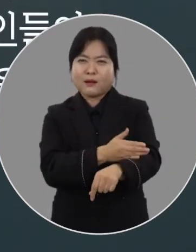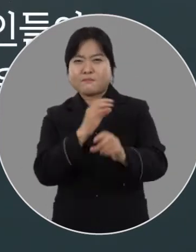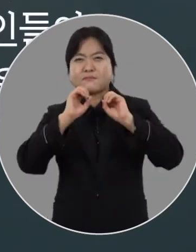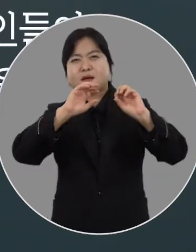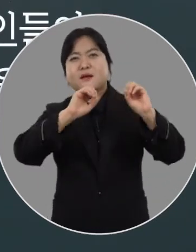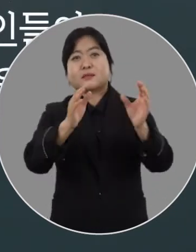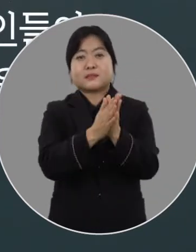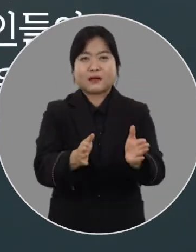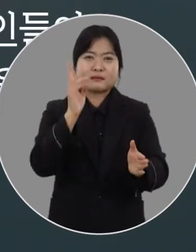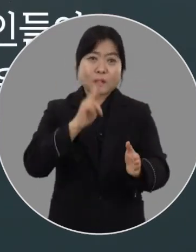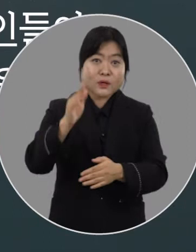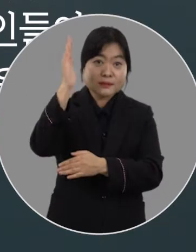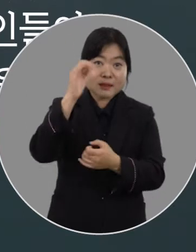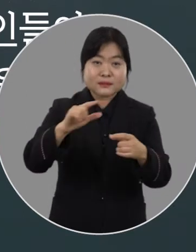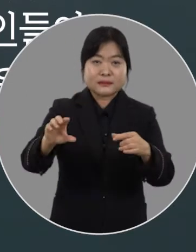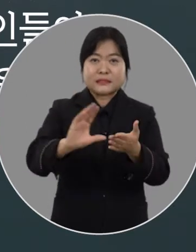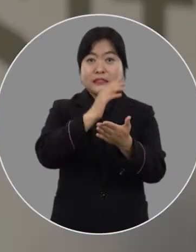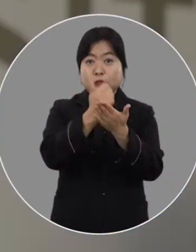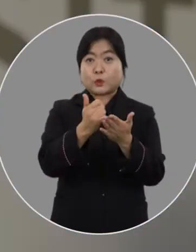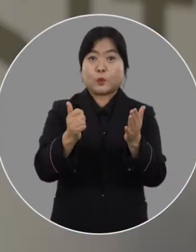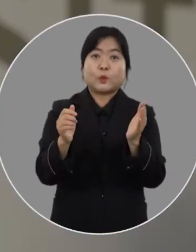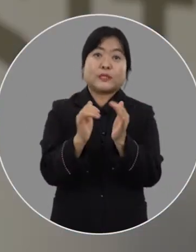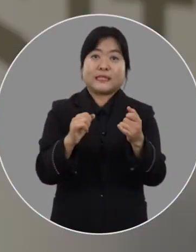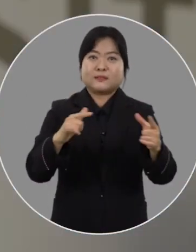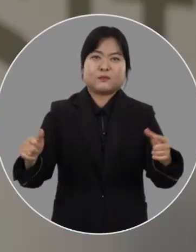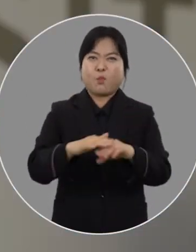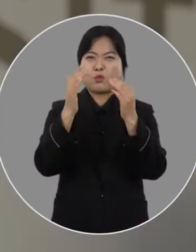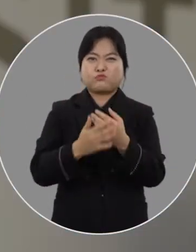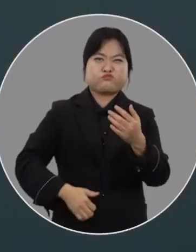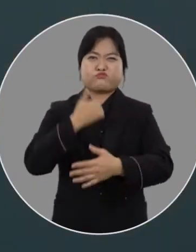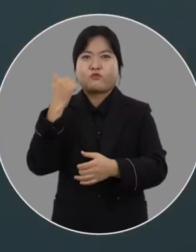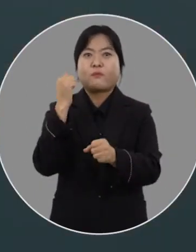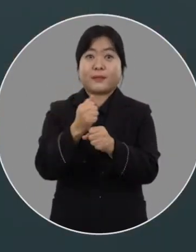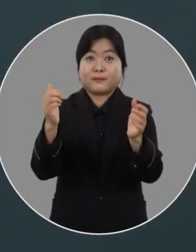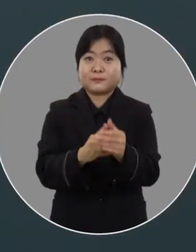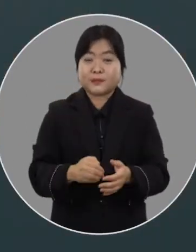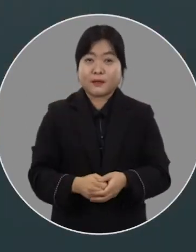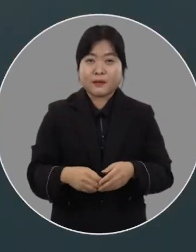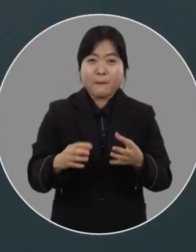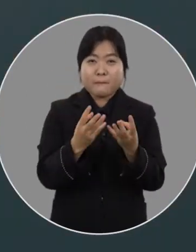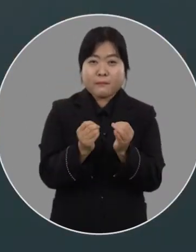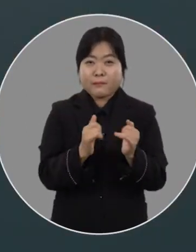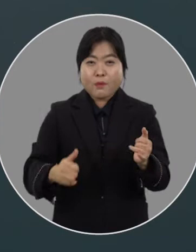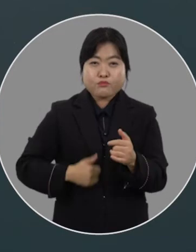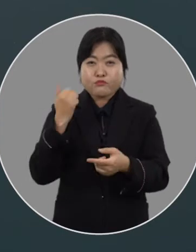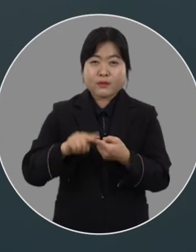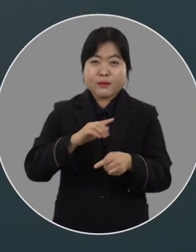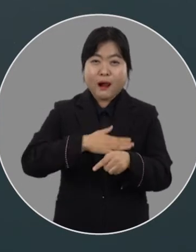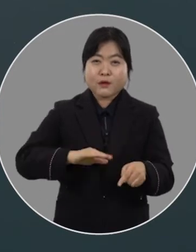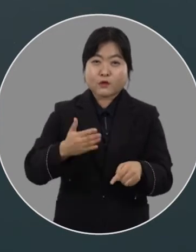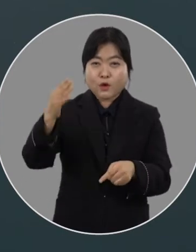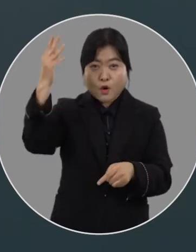시작했고요. 그 잔혹한 이야기들은 그리스도교인들을 모두 다 분노하게 만들었습니다. 민중들의 분노를 잘 알게 된